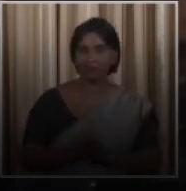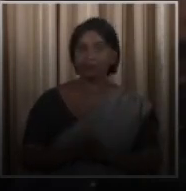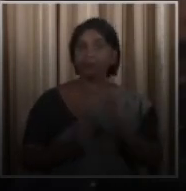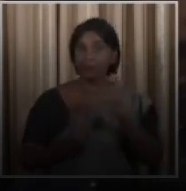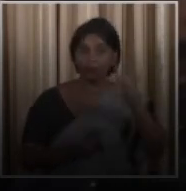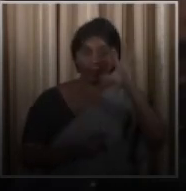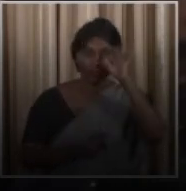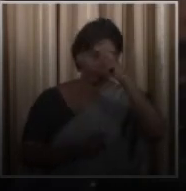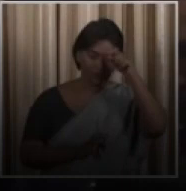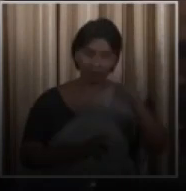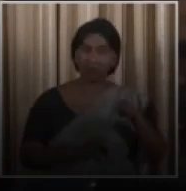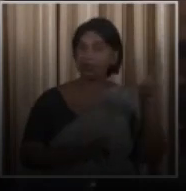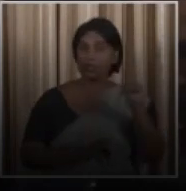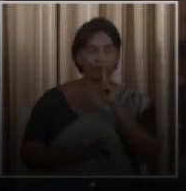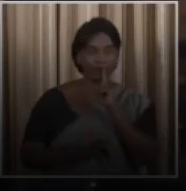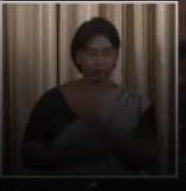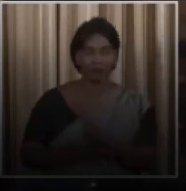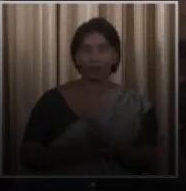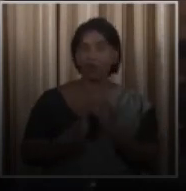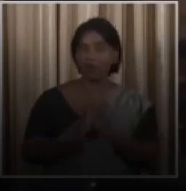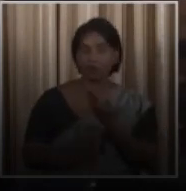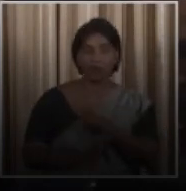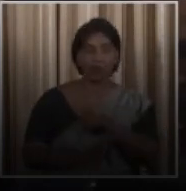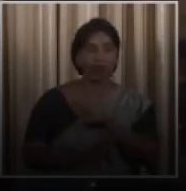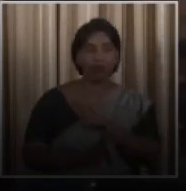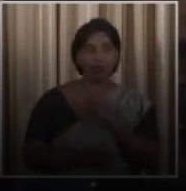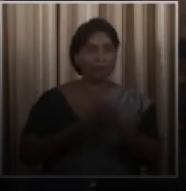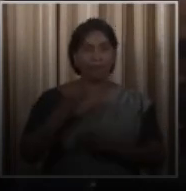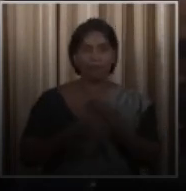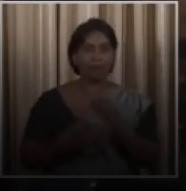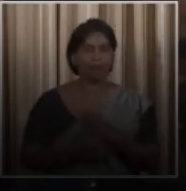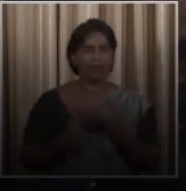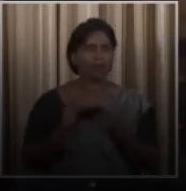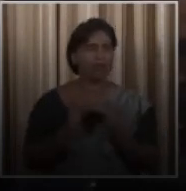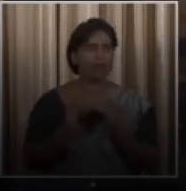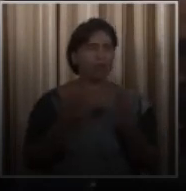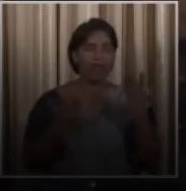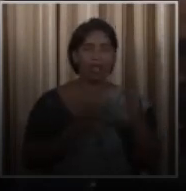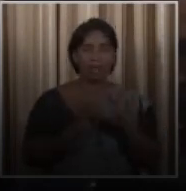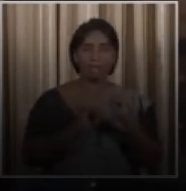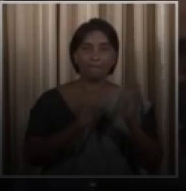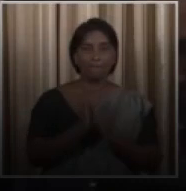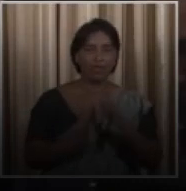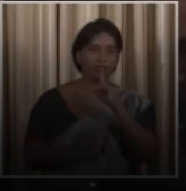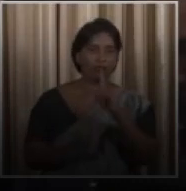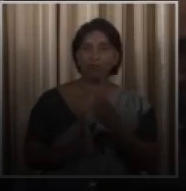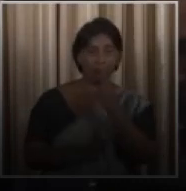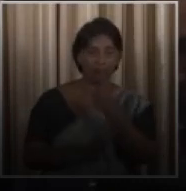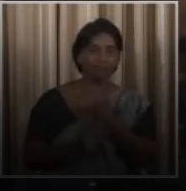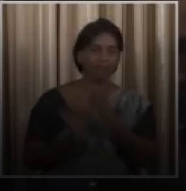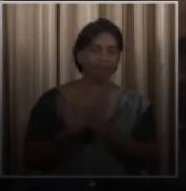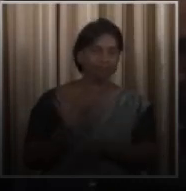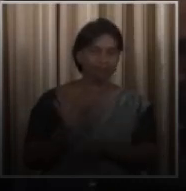හැබැයි බණ්ඩාරනායක මැතිතුමා කිව්වේ බෞද්ධ භික්ෂුන් වහන්සේලාට මේ ව්‍යාපාර කරන එක ගැලපෙන්නේ නැහැ. ඒක නිසා ඉල්ලීම ප්‍රතික්ෂේප